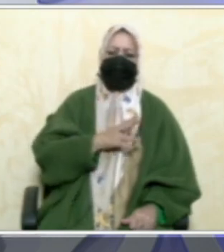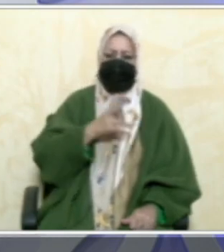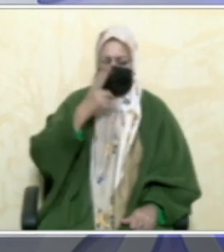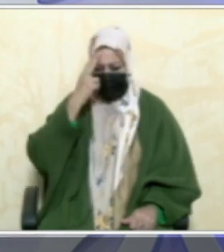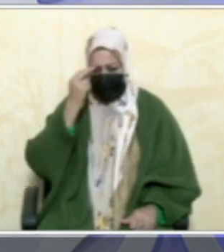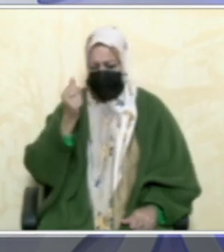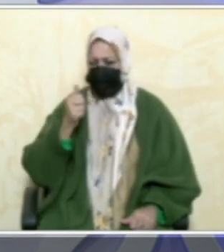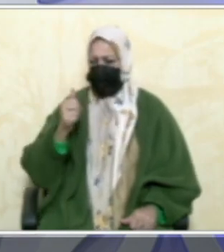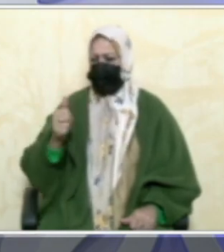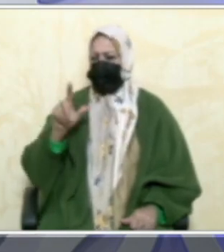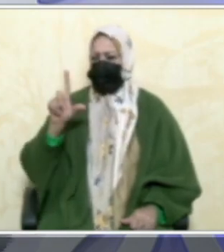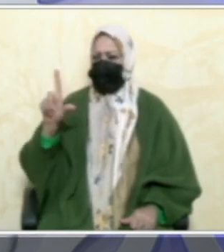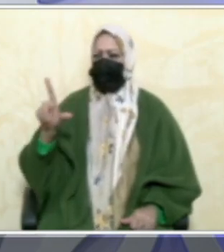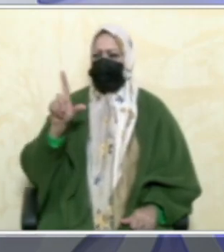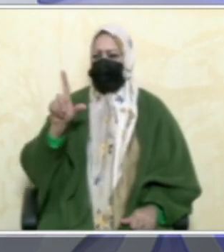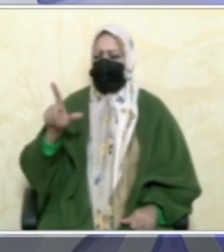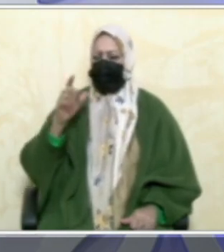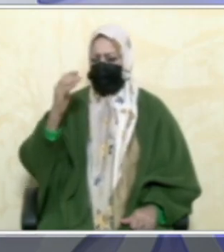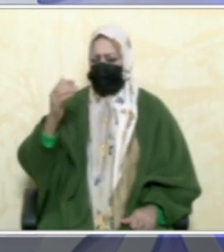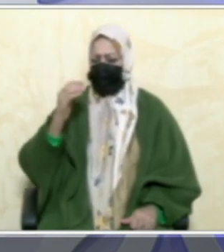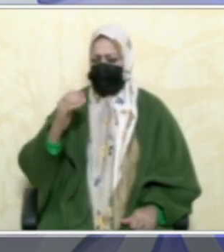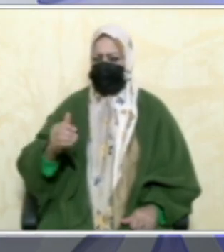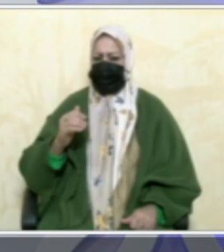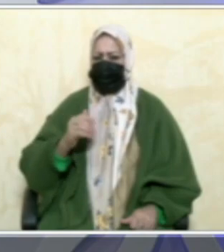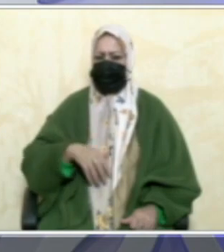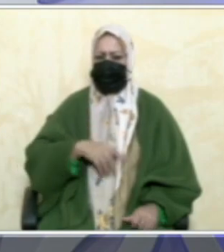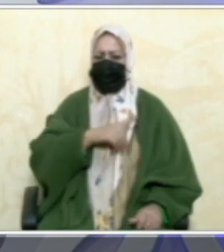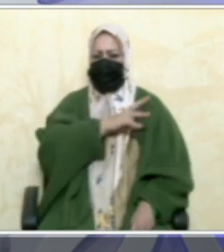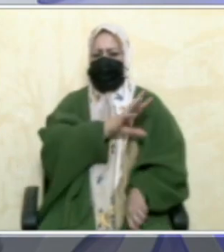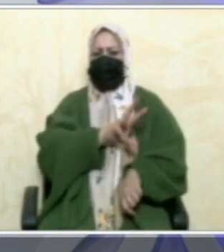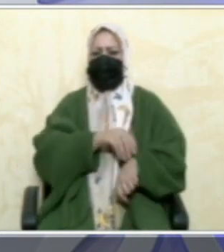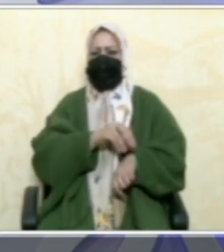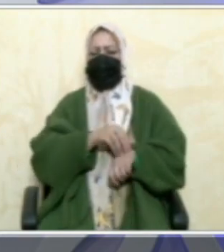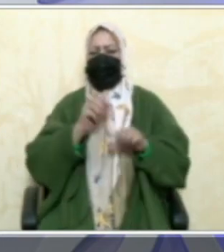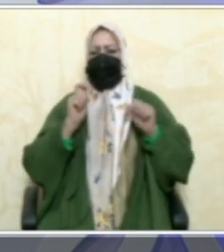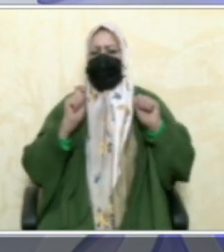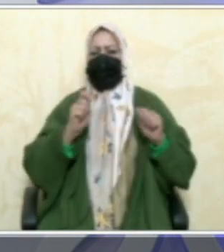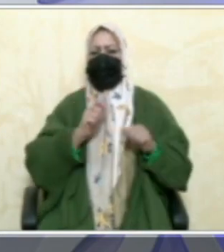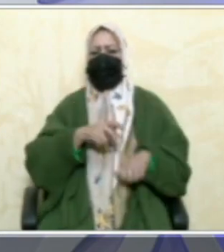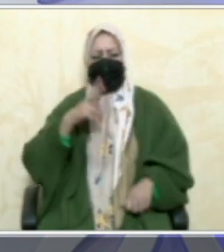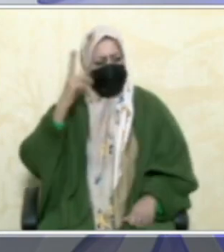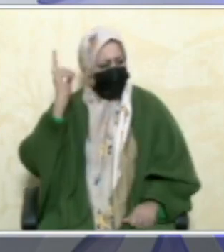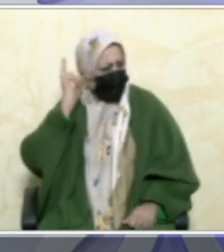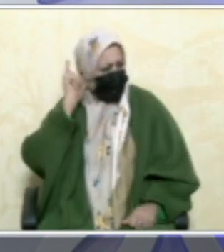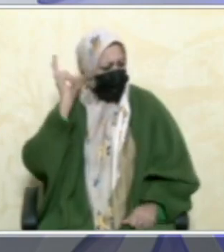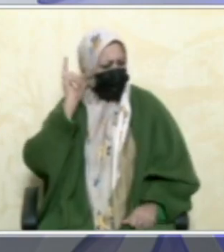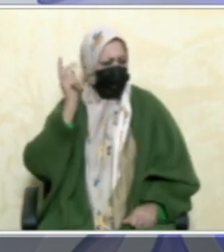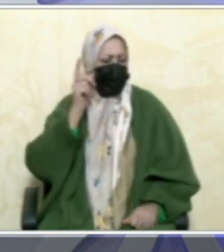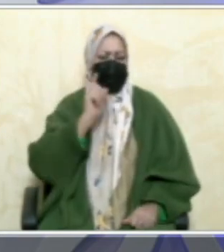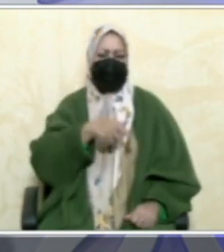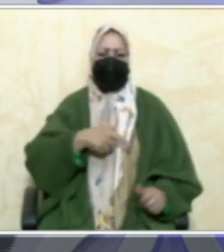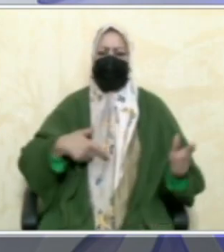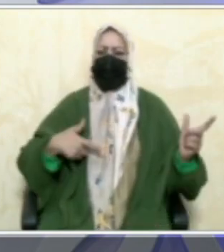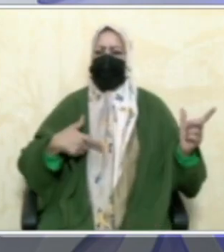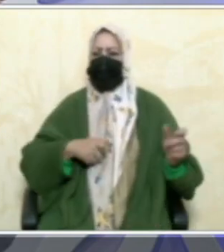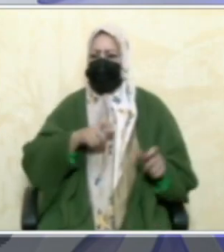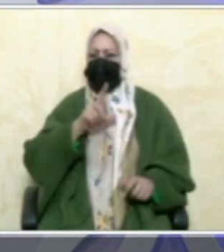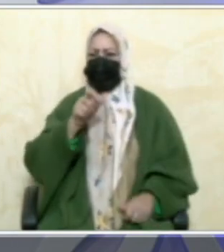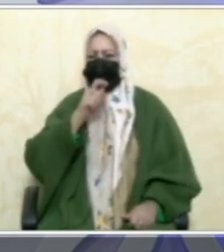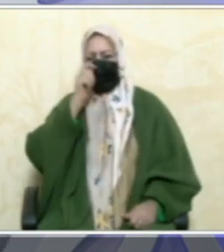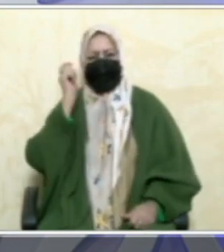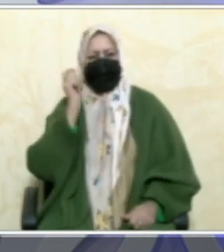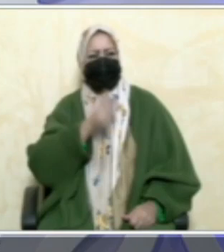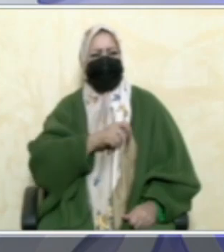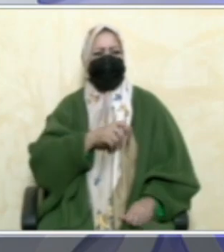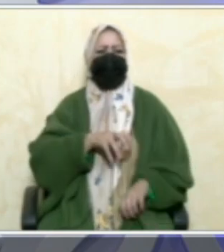حماس أصبح صفتهم ونعتهم، والتانيين شيعة، الجهاد الإسلامي شيعة، وسرايا القدس أصبح خيرهم، وهذوك عايشين